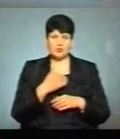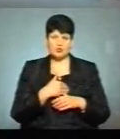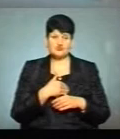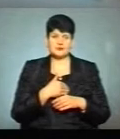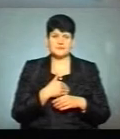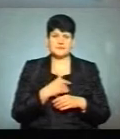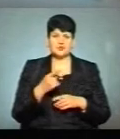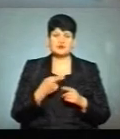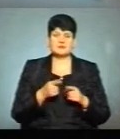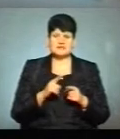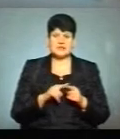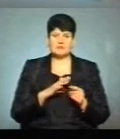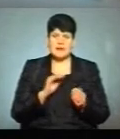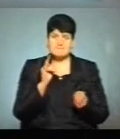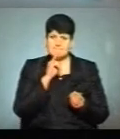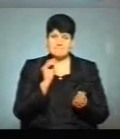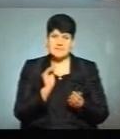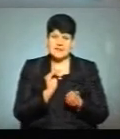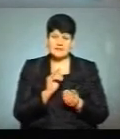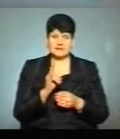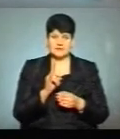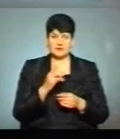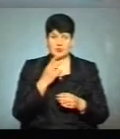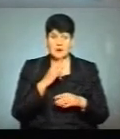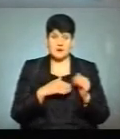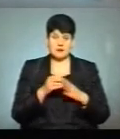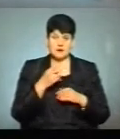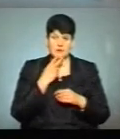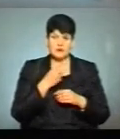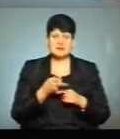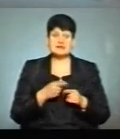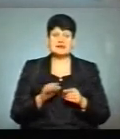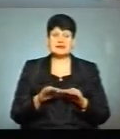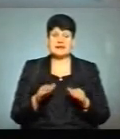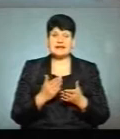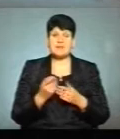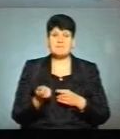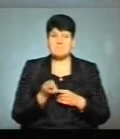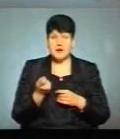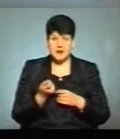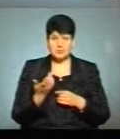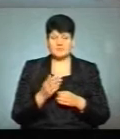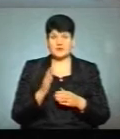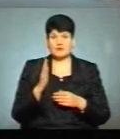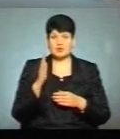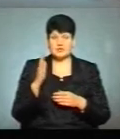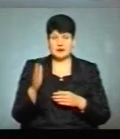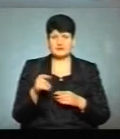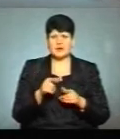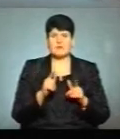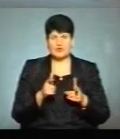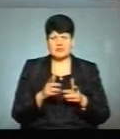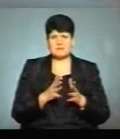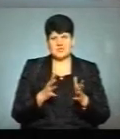було на усиновлення маленька дитина. Однак, як практика показує, таких дітей є мало, і тому в подальшому усиновлювачі погоджуються і на